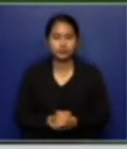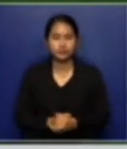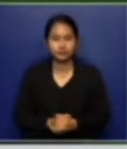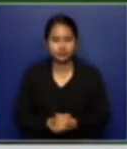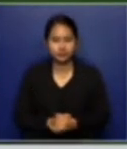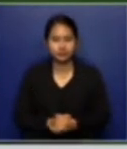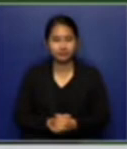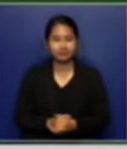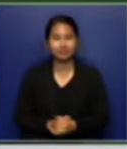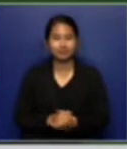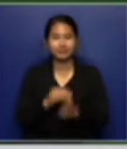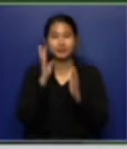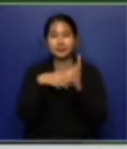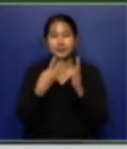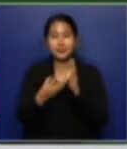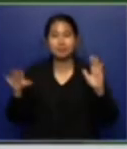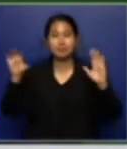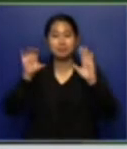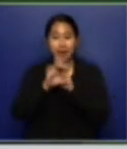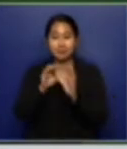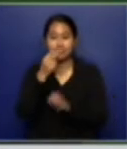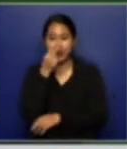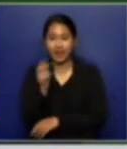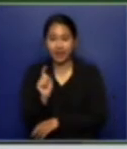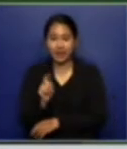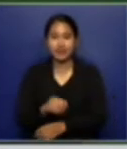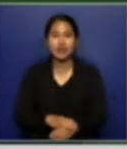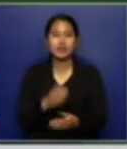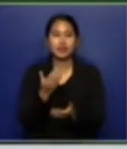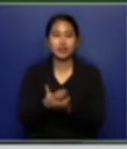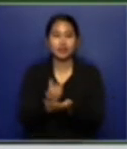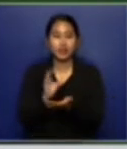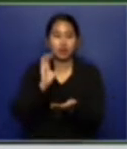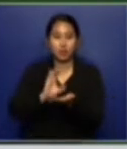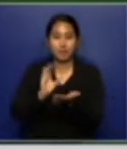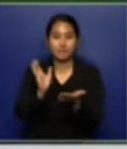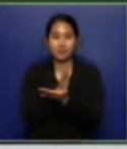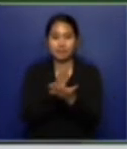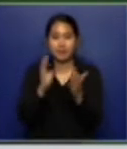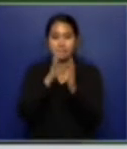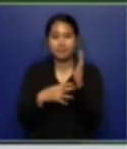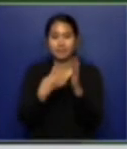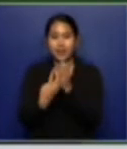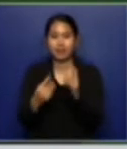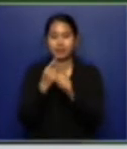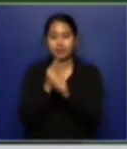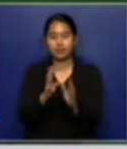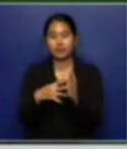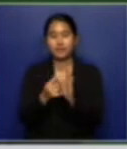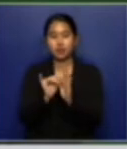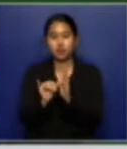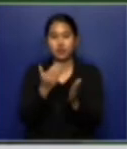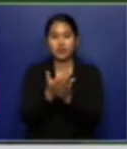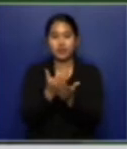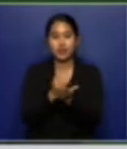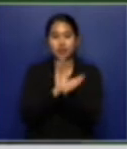คะเราก็จะเห็นว่าสำนักงบนะคะจำแนกงบประมาณตามแผนยุทธศาสตร์มีงบบูรณาการอยู่ถึ